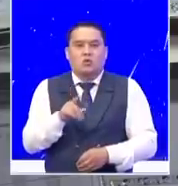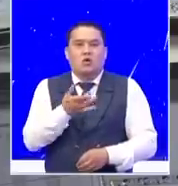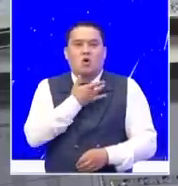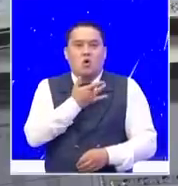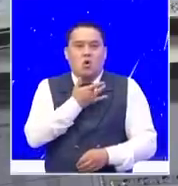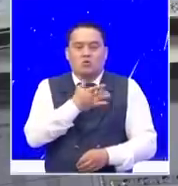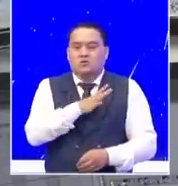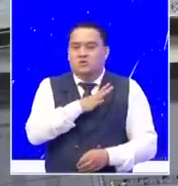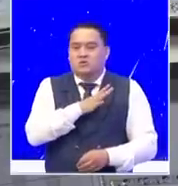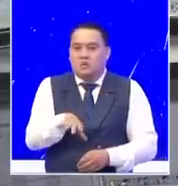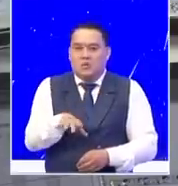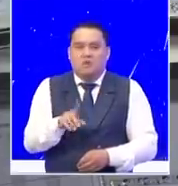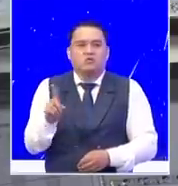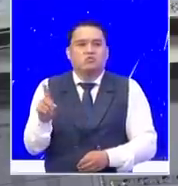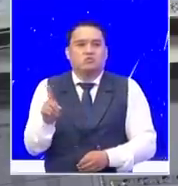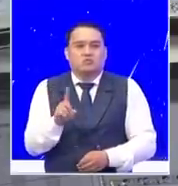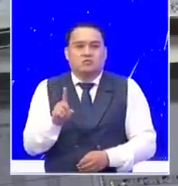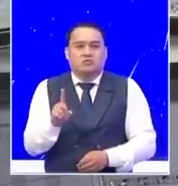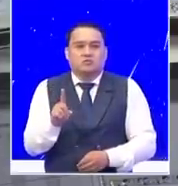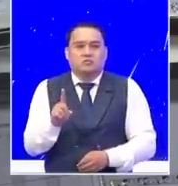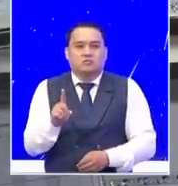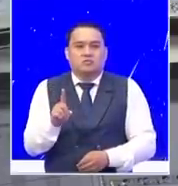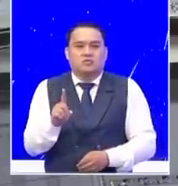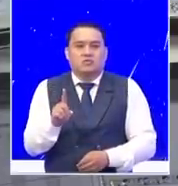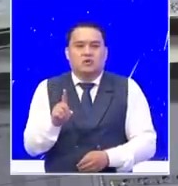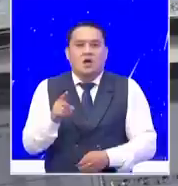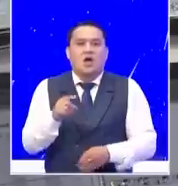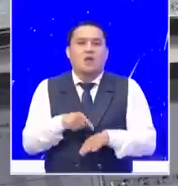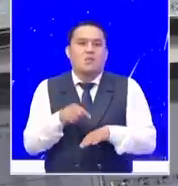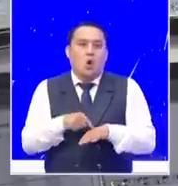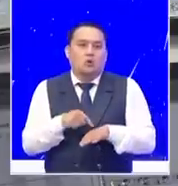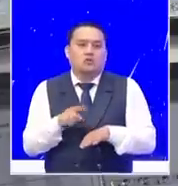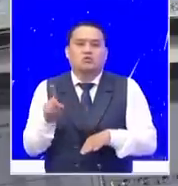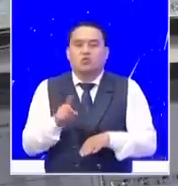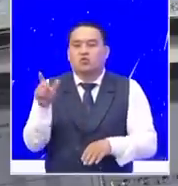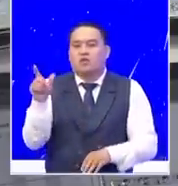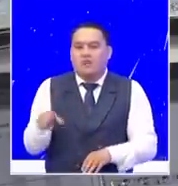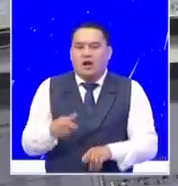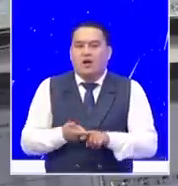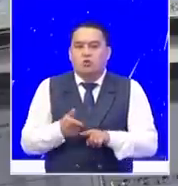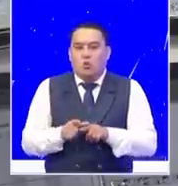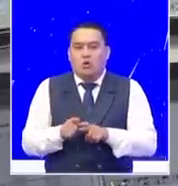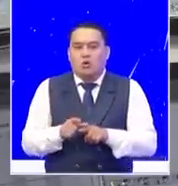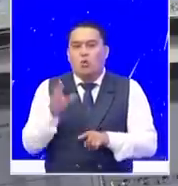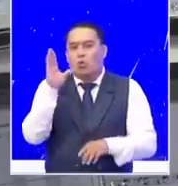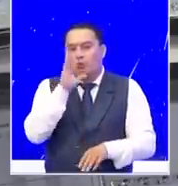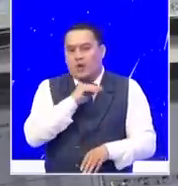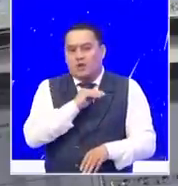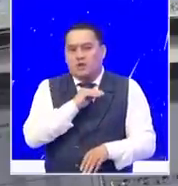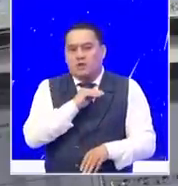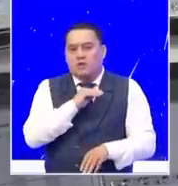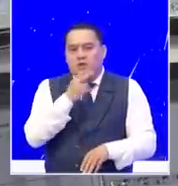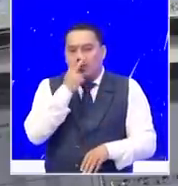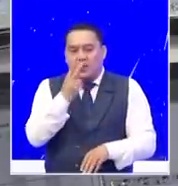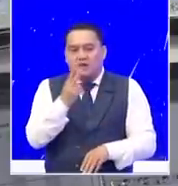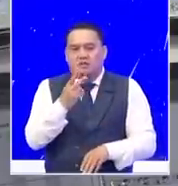голос, ни разу не видела, чтобы он как-то негативно выражал свои эмоции. То есть это был человек, который умел направить